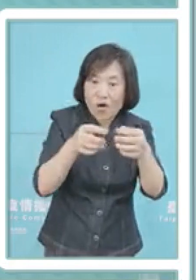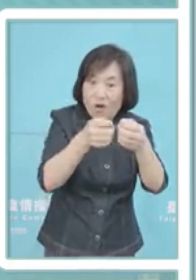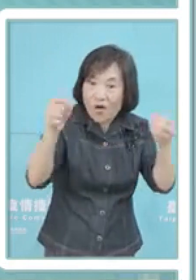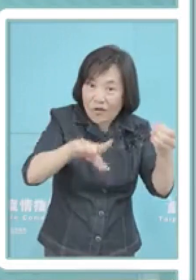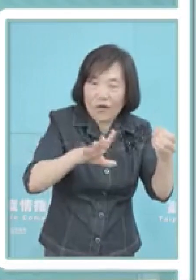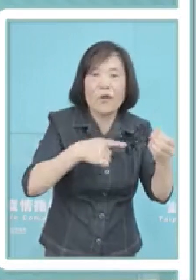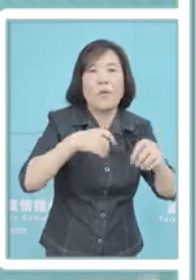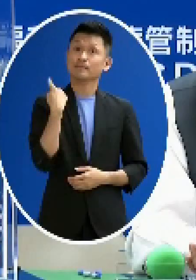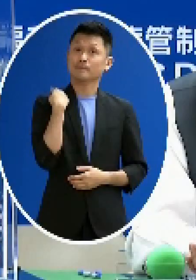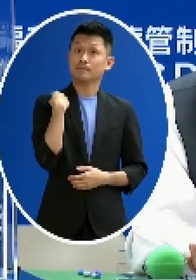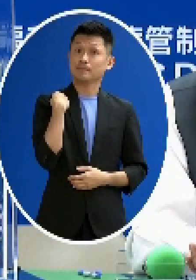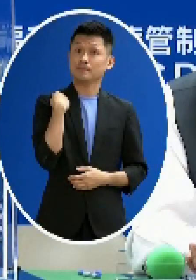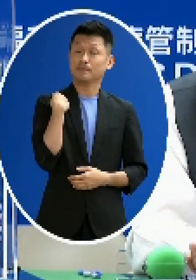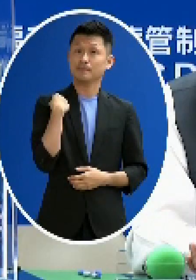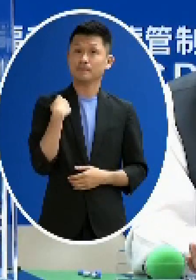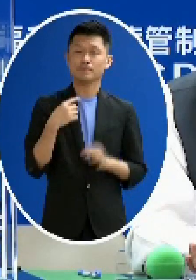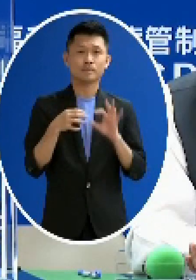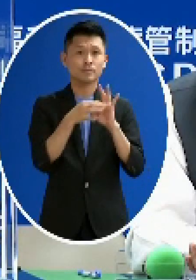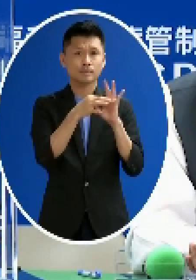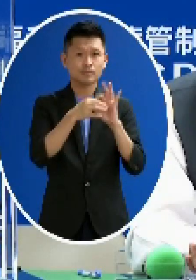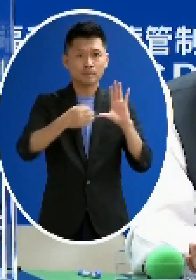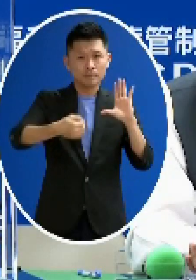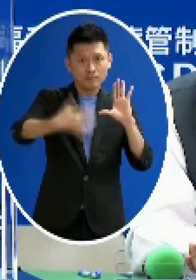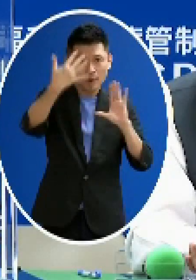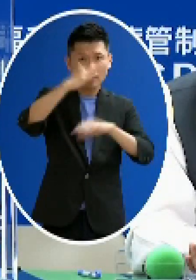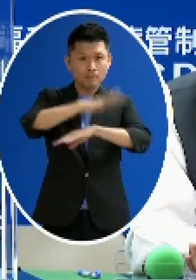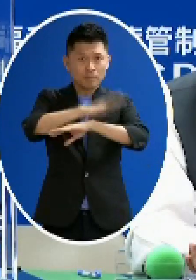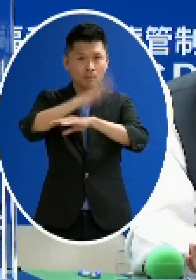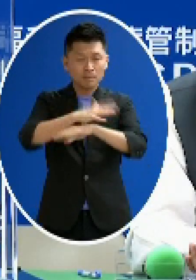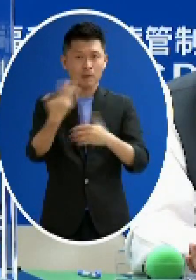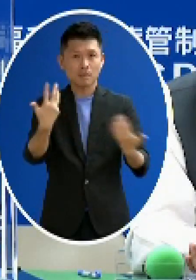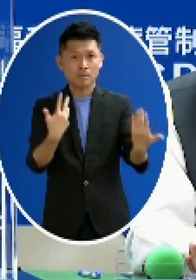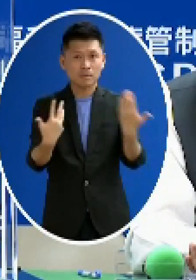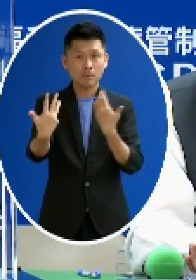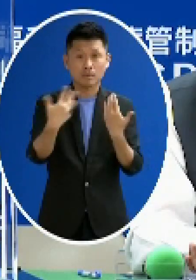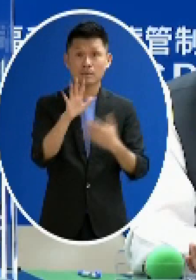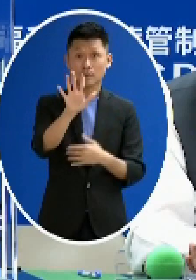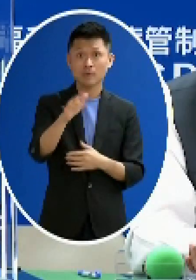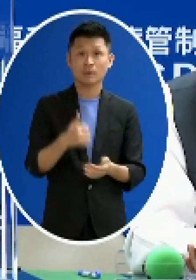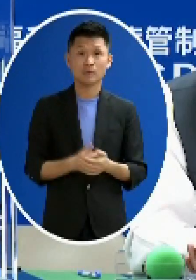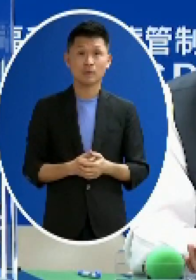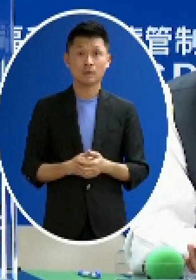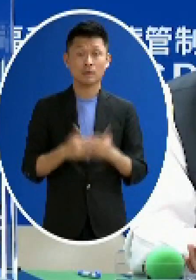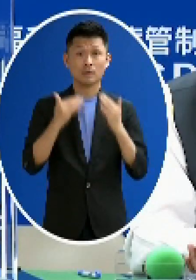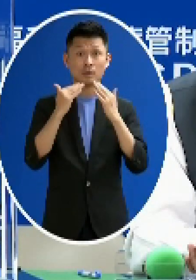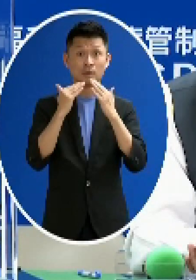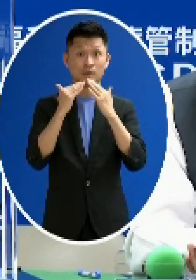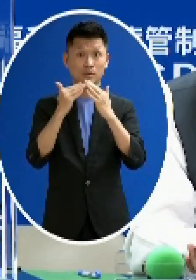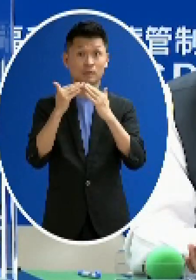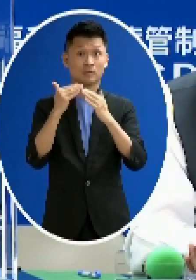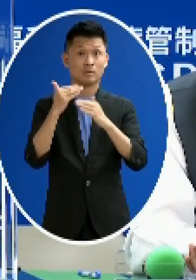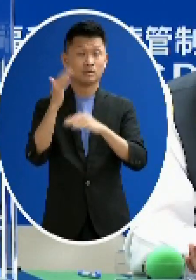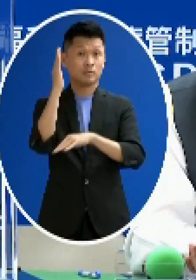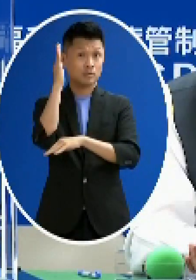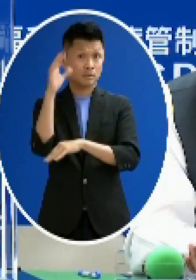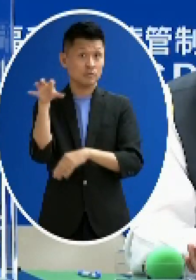它打完，这样就好了。 相关的媒体有问到，就是说，各位市政府现在的一